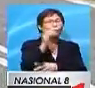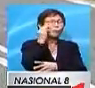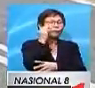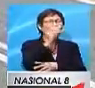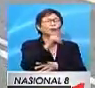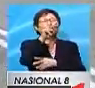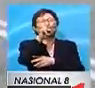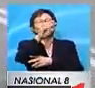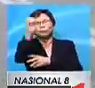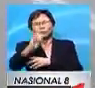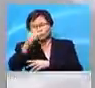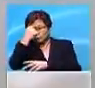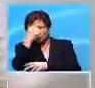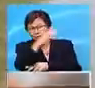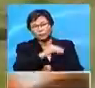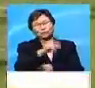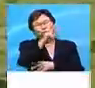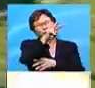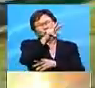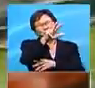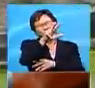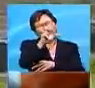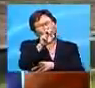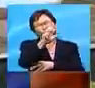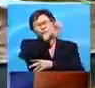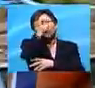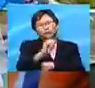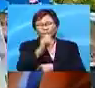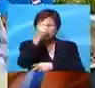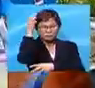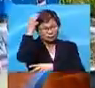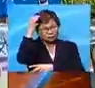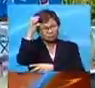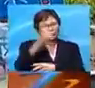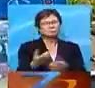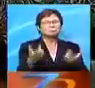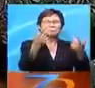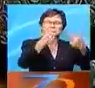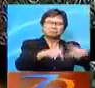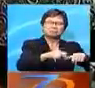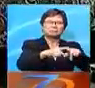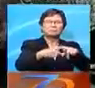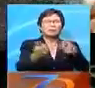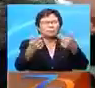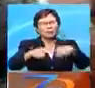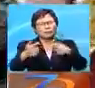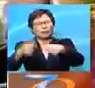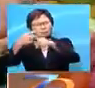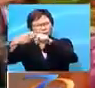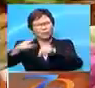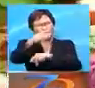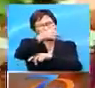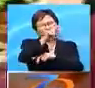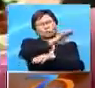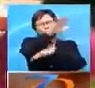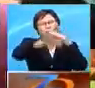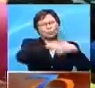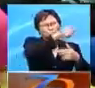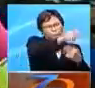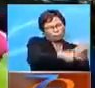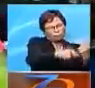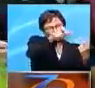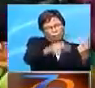tempoh kempen yang berlangsung ketika Ramadan memberi impak dan senario berbeza prk kali ini kesemua calon mengambil